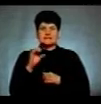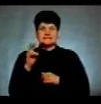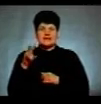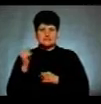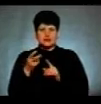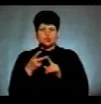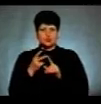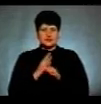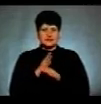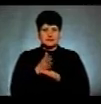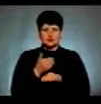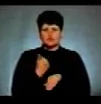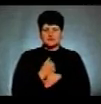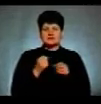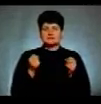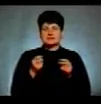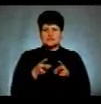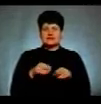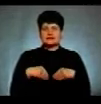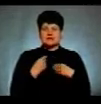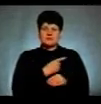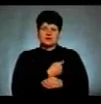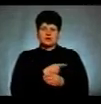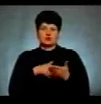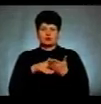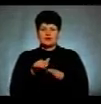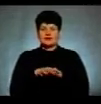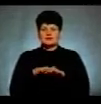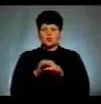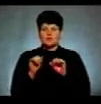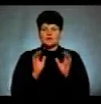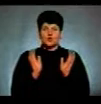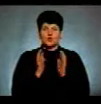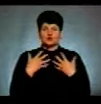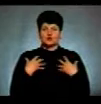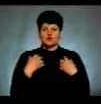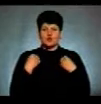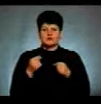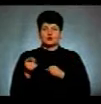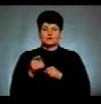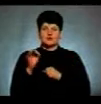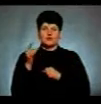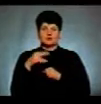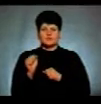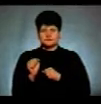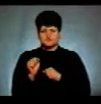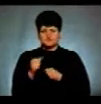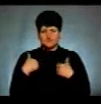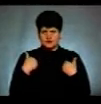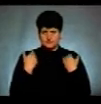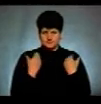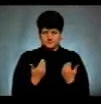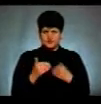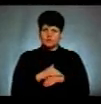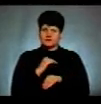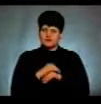наш гість, головний спеціаліст відділу надання медичної допомоги населенню управління охорони здоров'я Тернопільської облдержадміністрації. Вітаю вас. Доброго